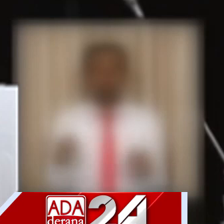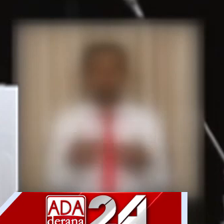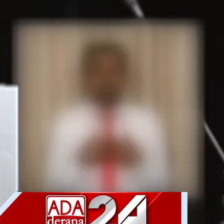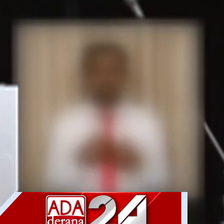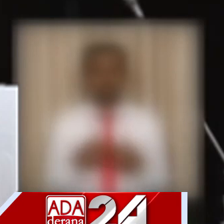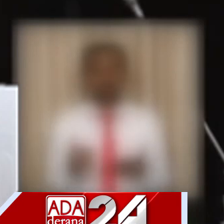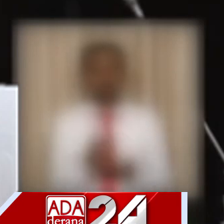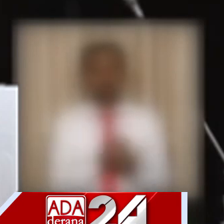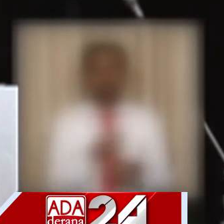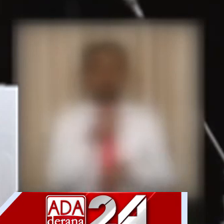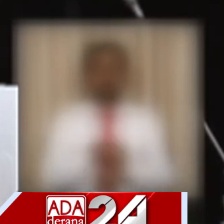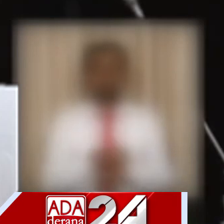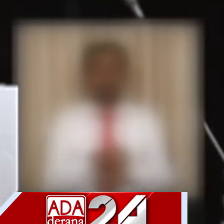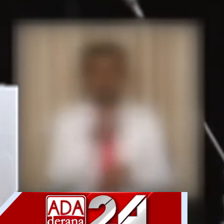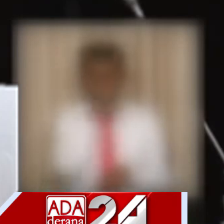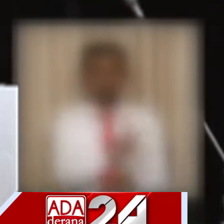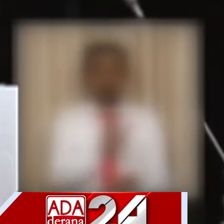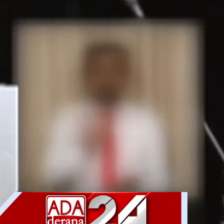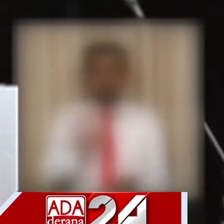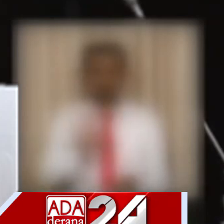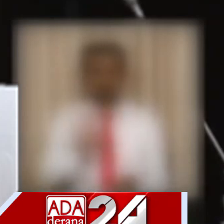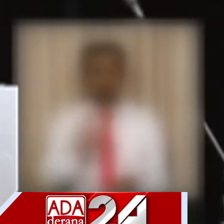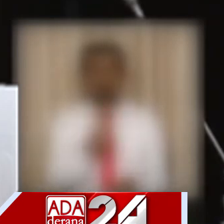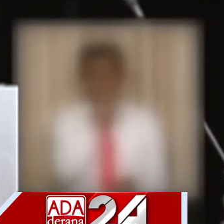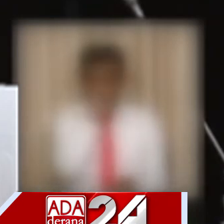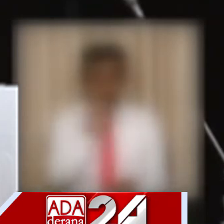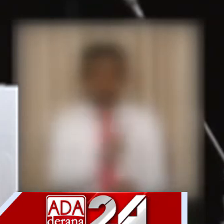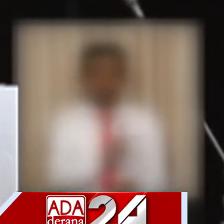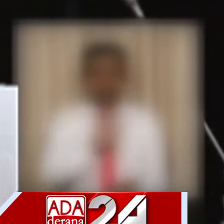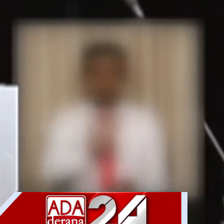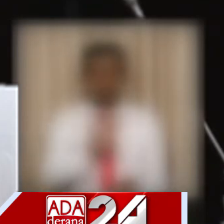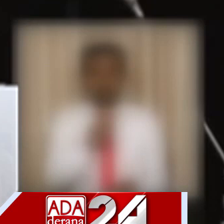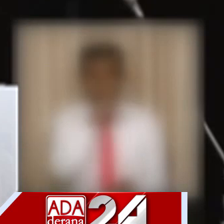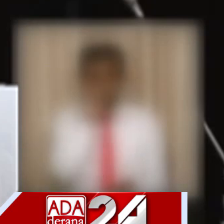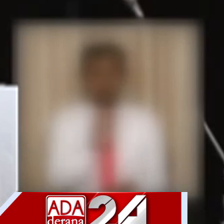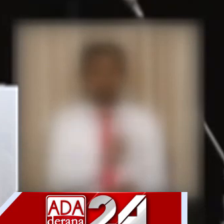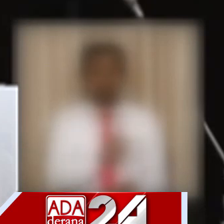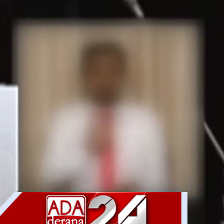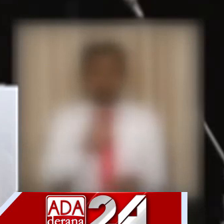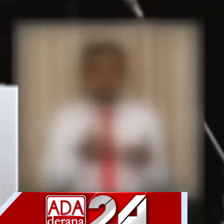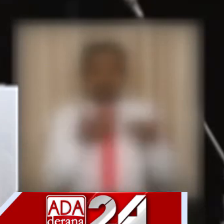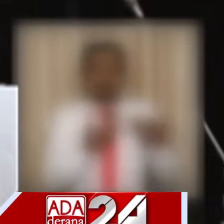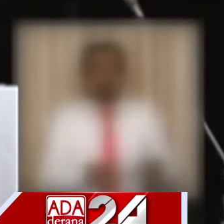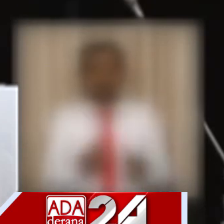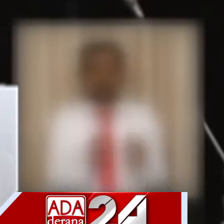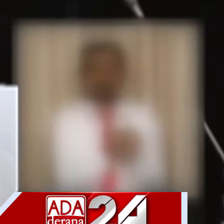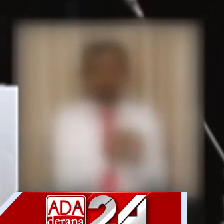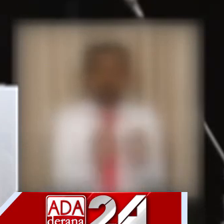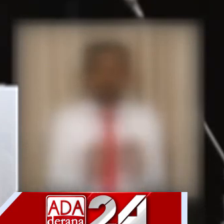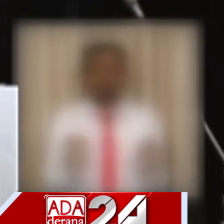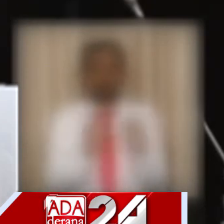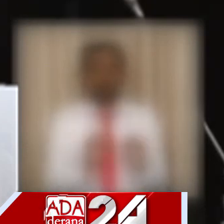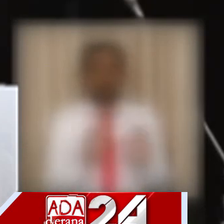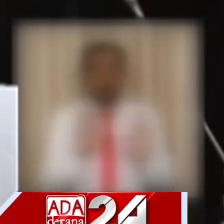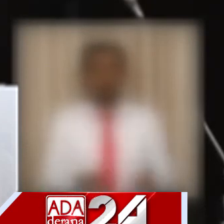තියෙන්නේ සම්පූර්ණ කාලය අපිට තියෙන්නේ මාස 24යි. මාස 24න් මාස 23ක් ගත වෙනතුරු කිසිම දෙයක් කළේ නැහැ. අන්තිමට